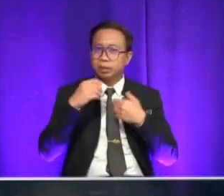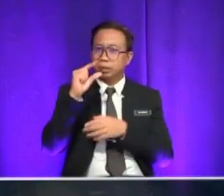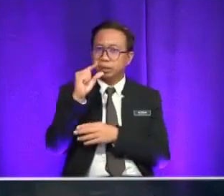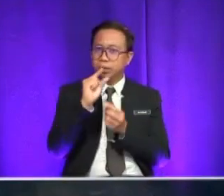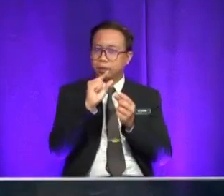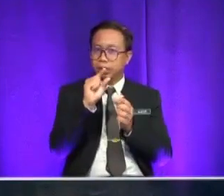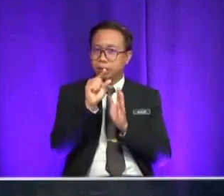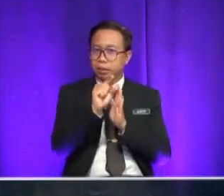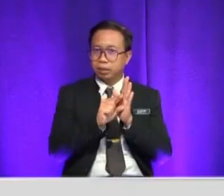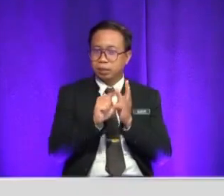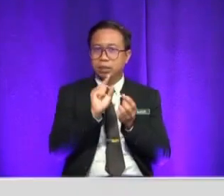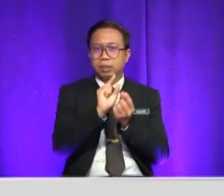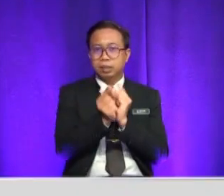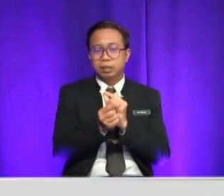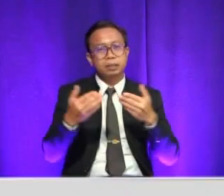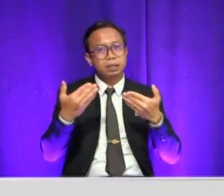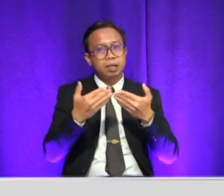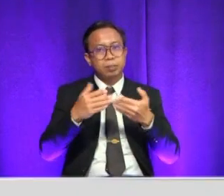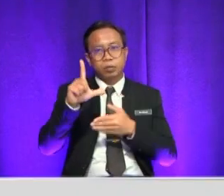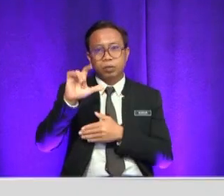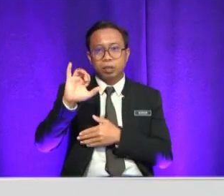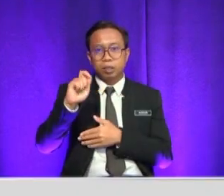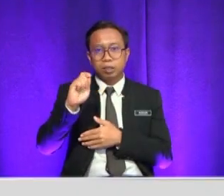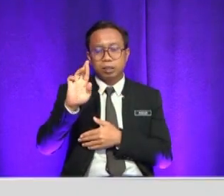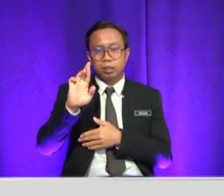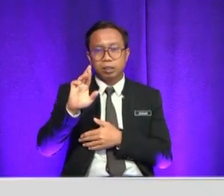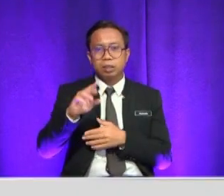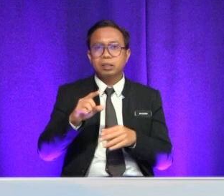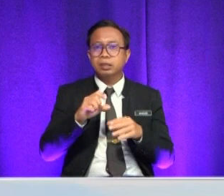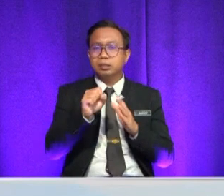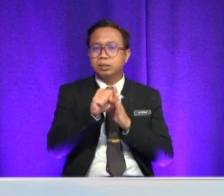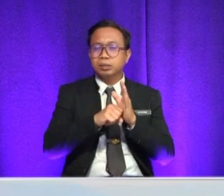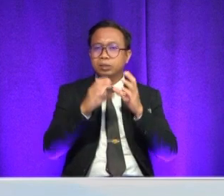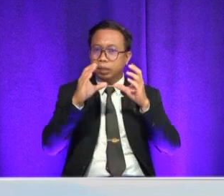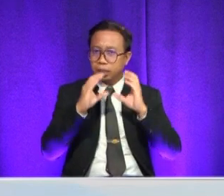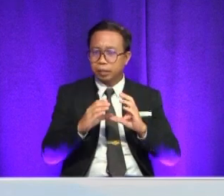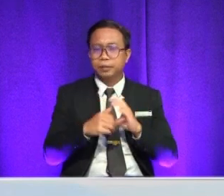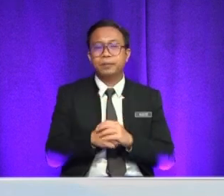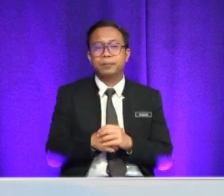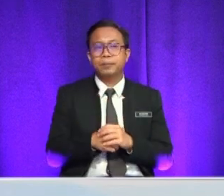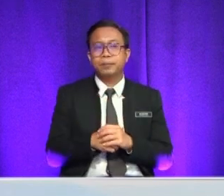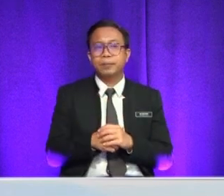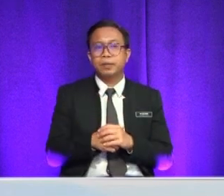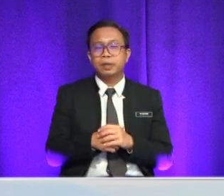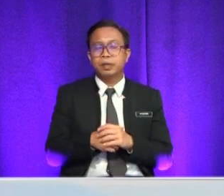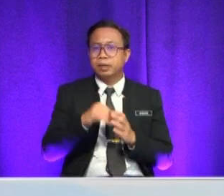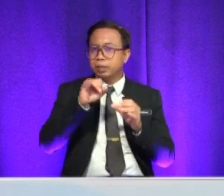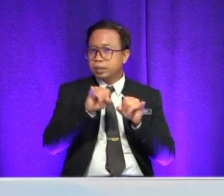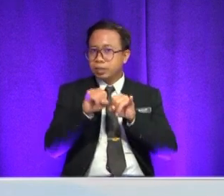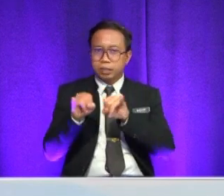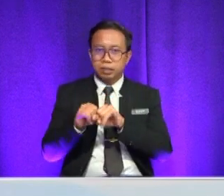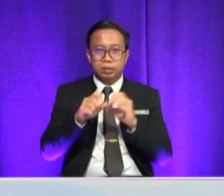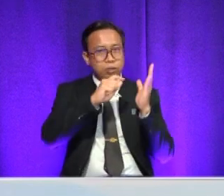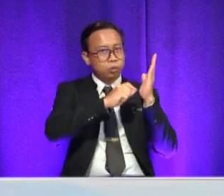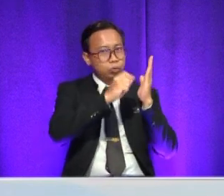Yang ini menyambungkan litar dengan menggunakan secara elektromagnet lah. Okey. Okey, kemudian jenis Swiss, ada